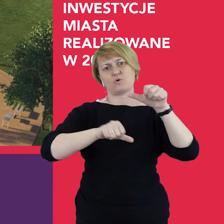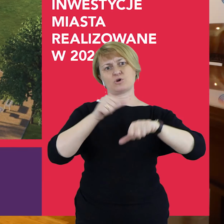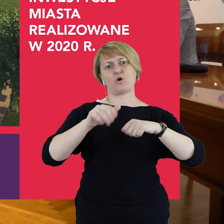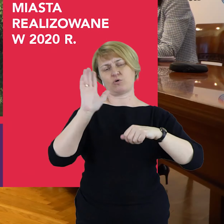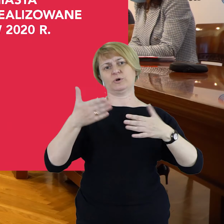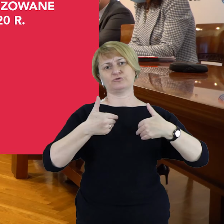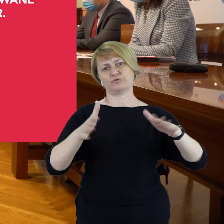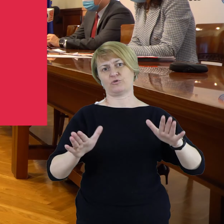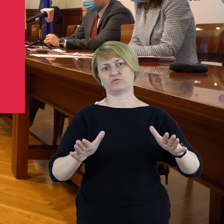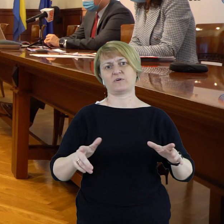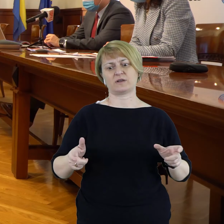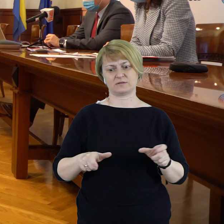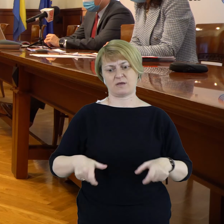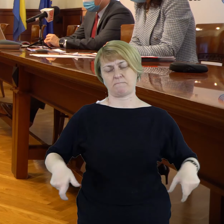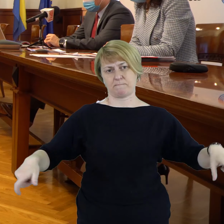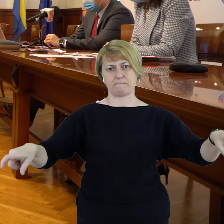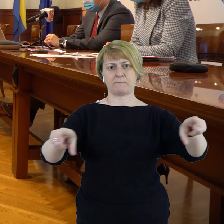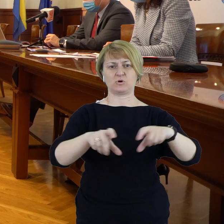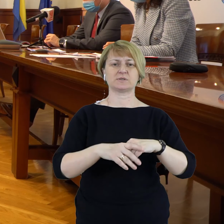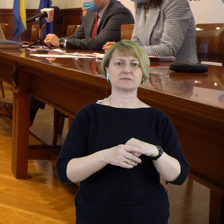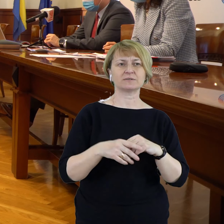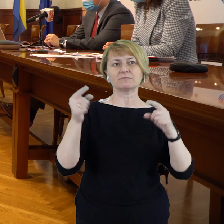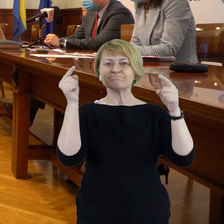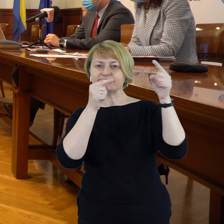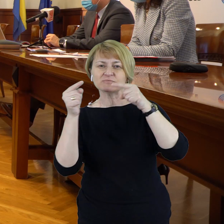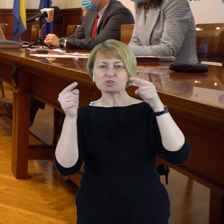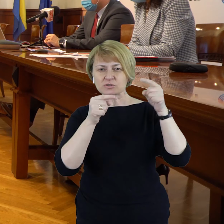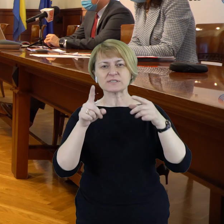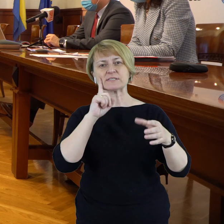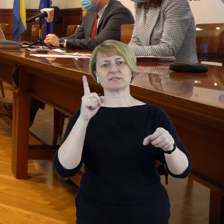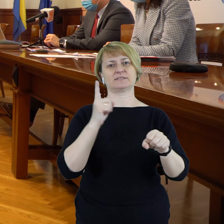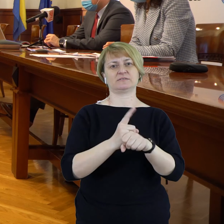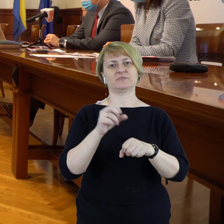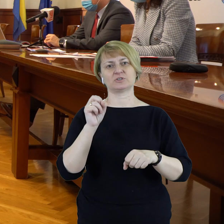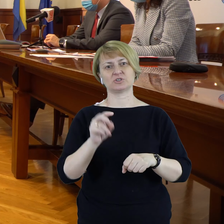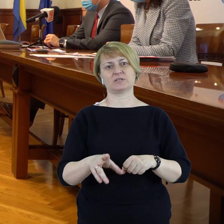wielofunkcyjne. Tak zdecydowaliśmy po takiej szerszej